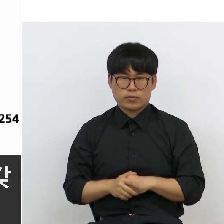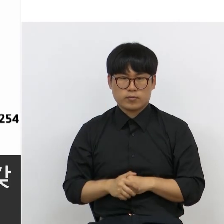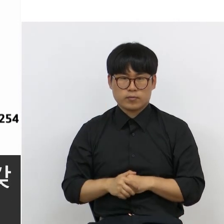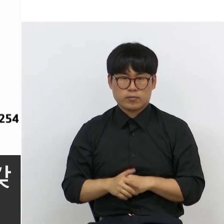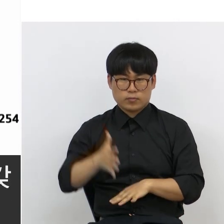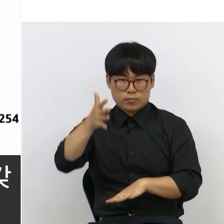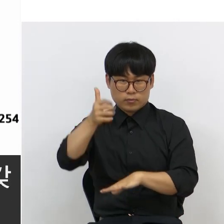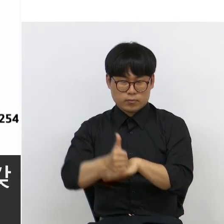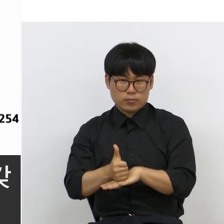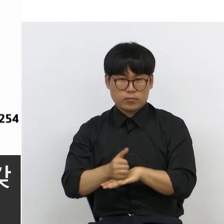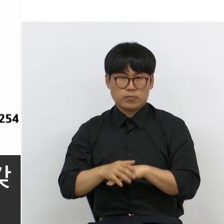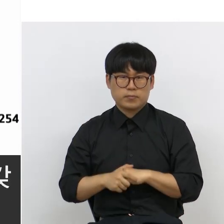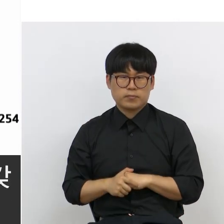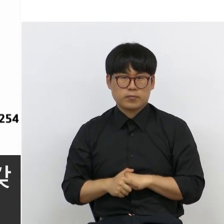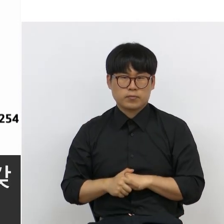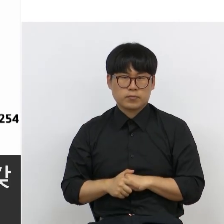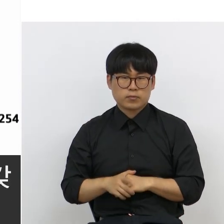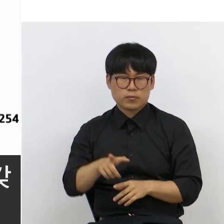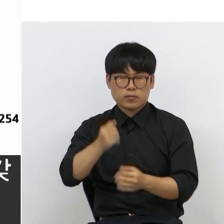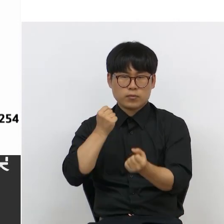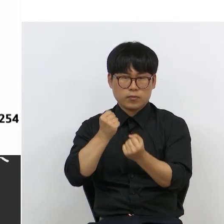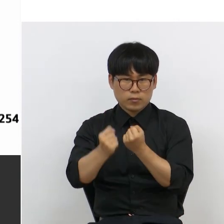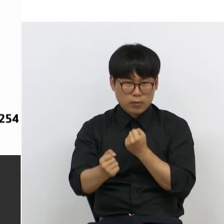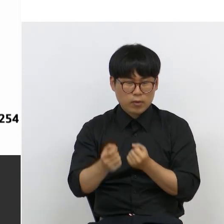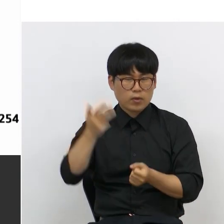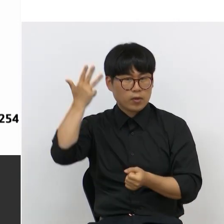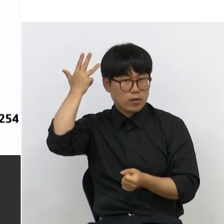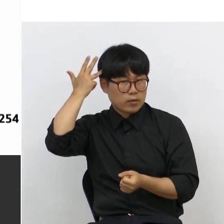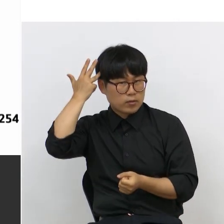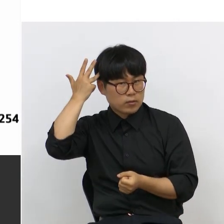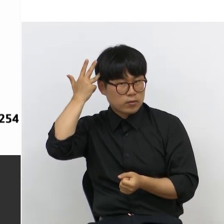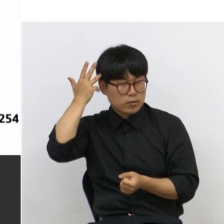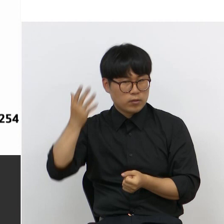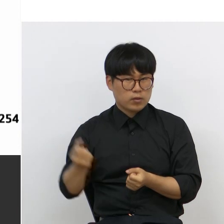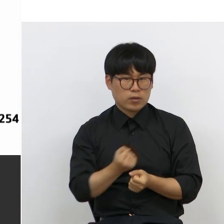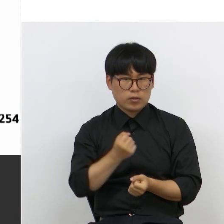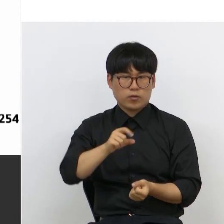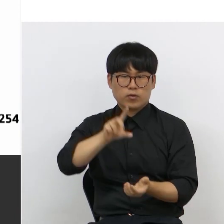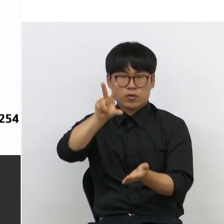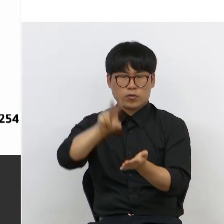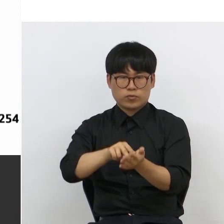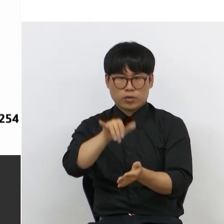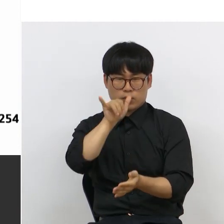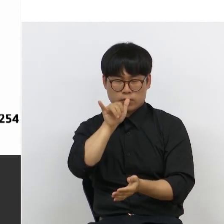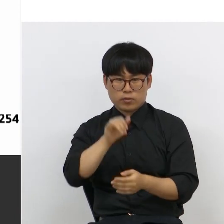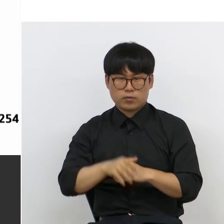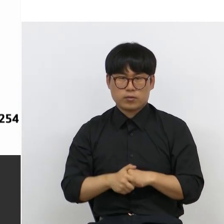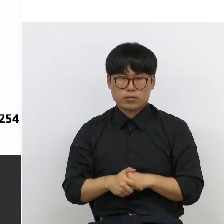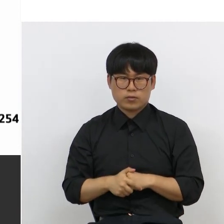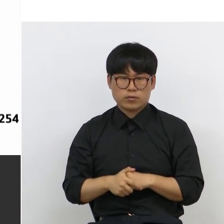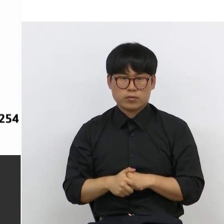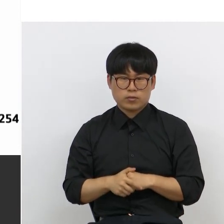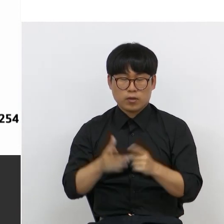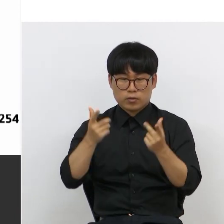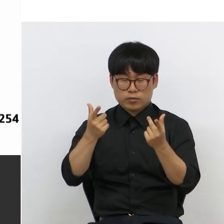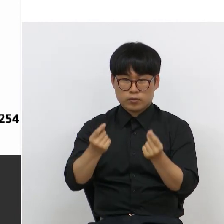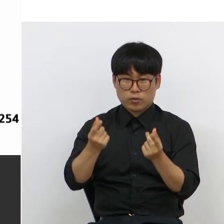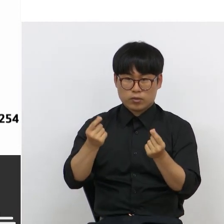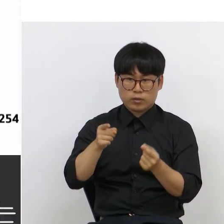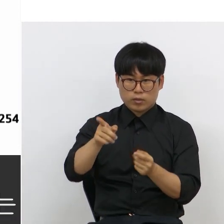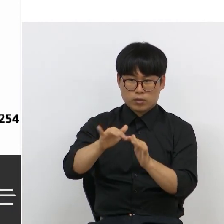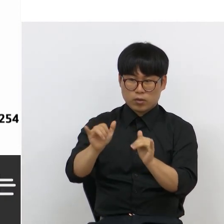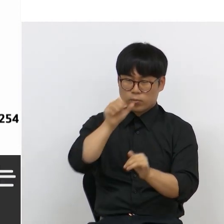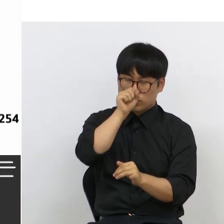거의 결론인데요. 그럼에도 불구하고 인공화호가 이제 우리가 가지고 있는 숙제들이 있습니다. 우리가 똑같이 이 사람은